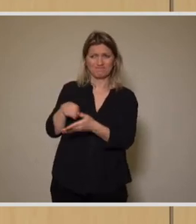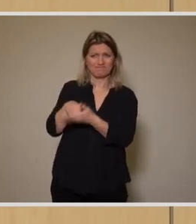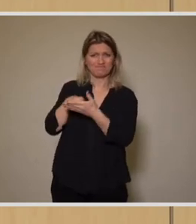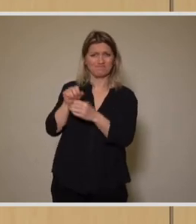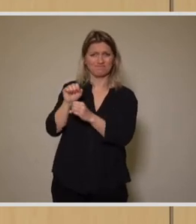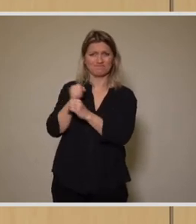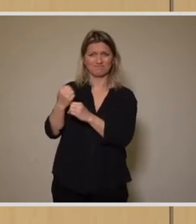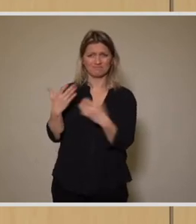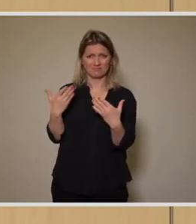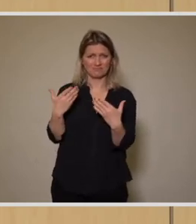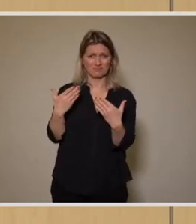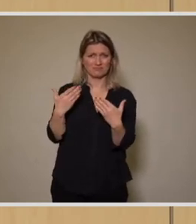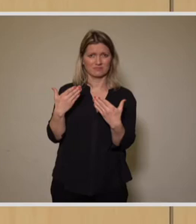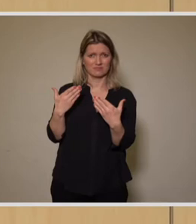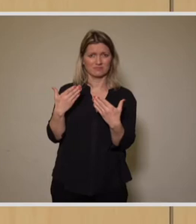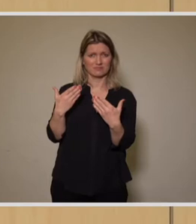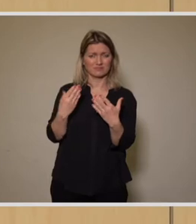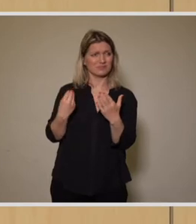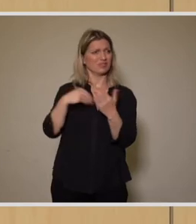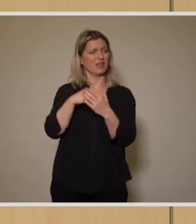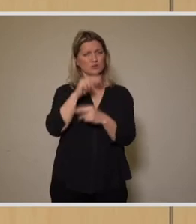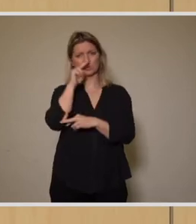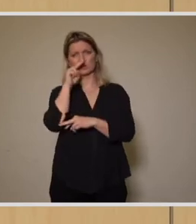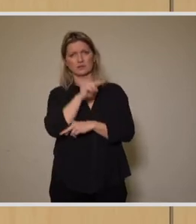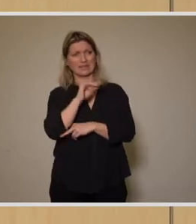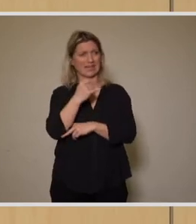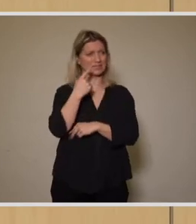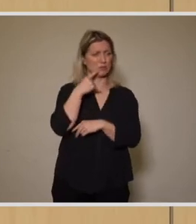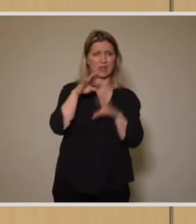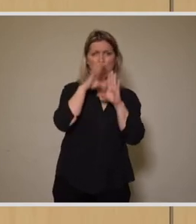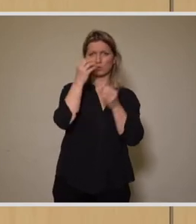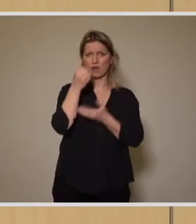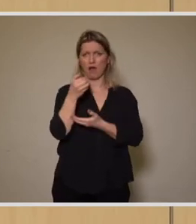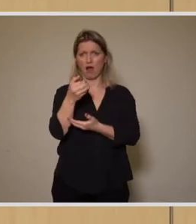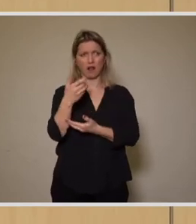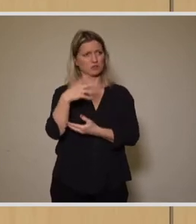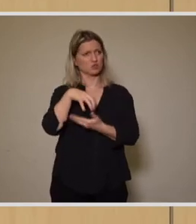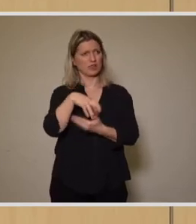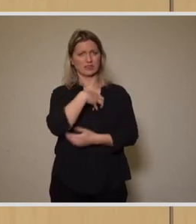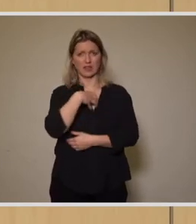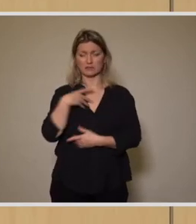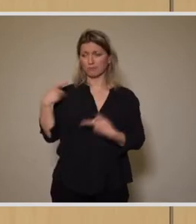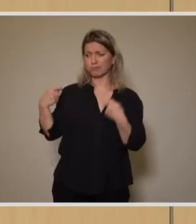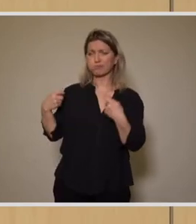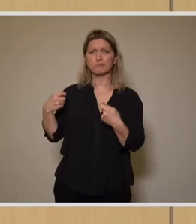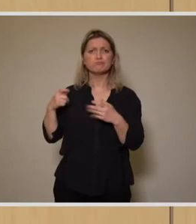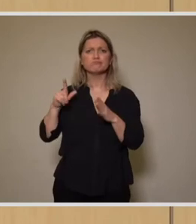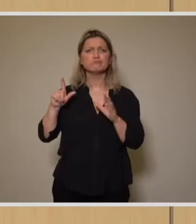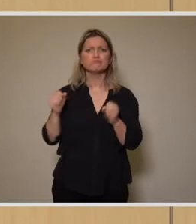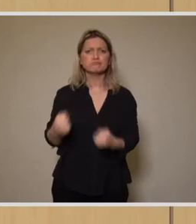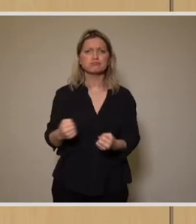ist, gerade auch unter dem Blickwinkel der derzeitigen Haushaltssituation der Stadt Dresden, finanziell nicht